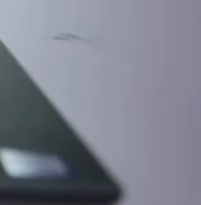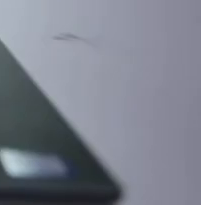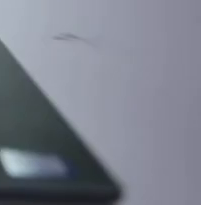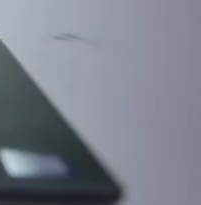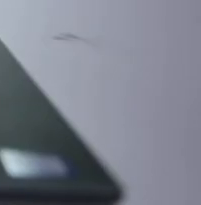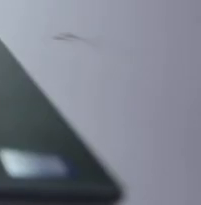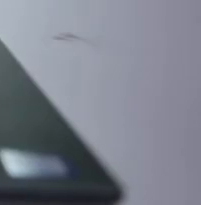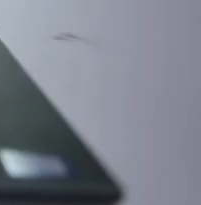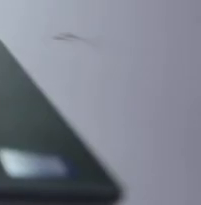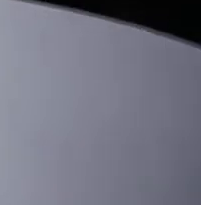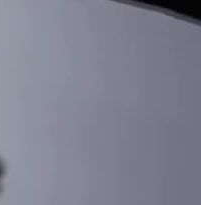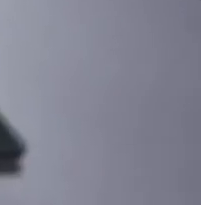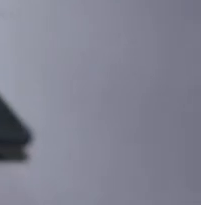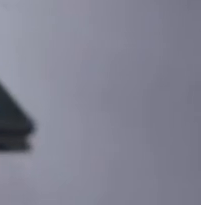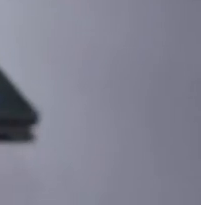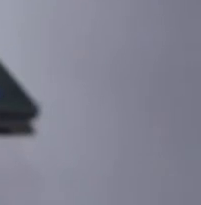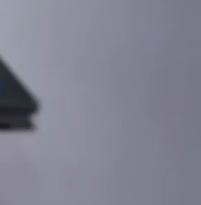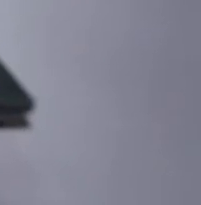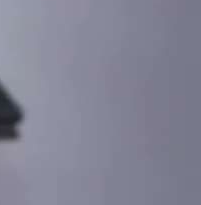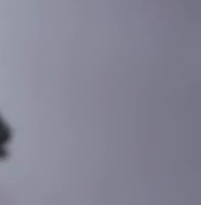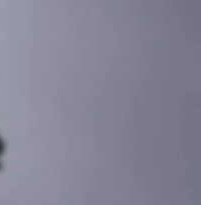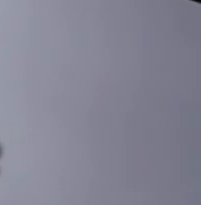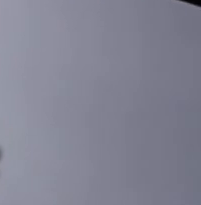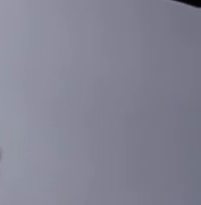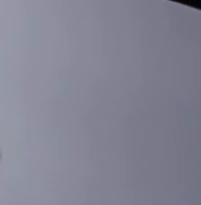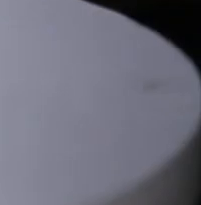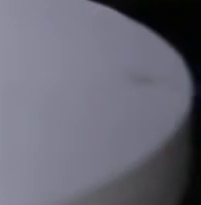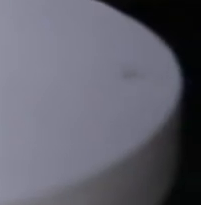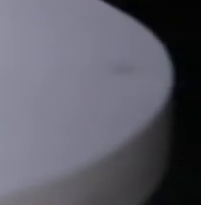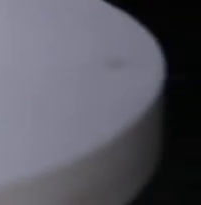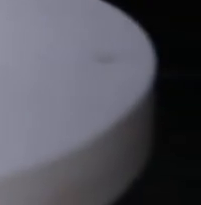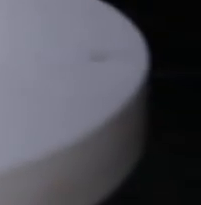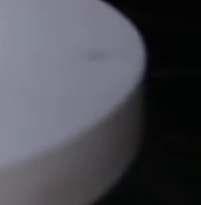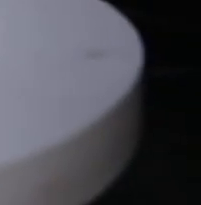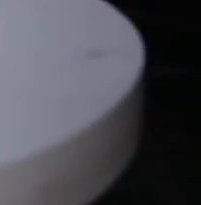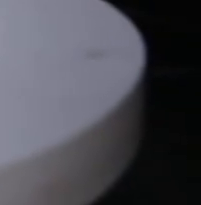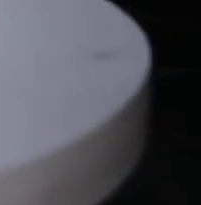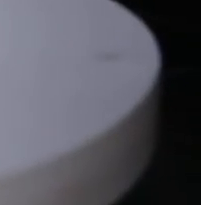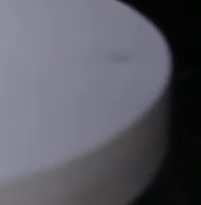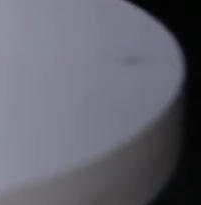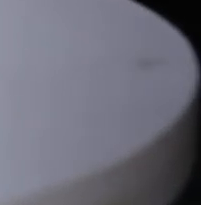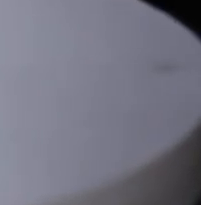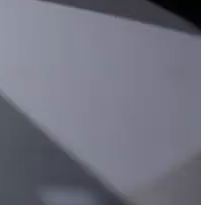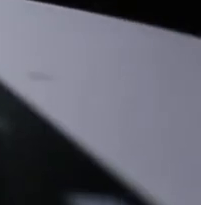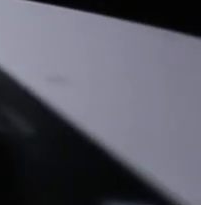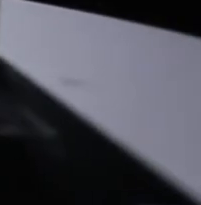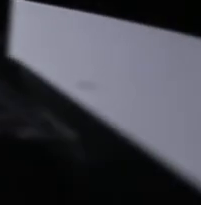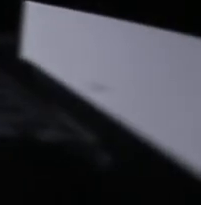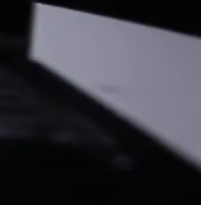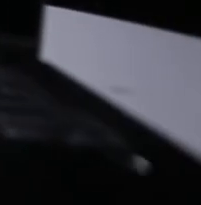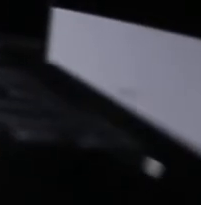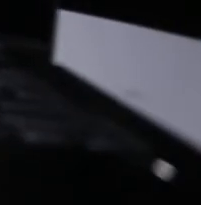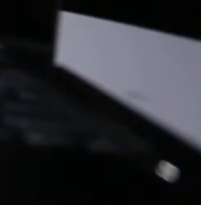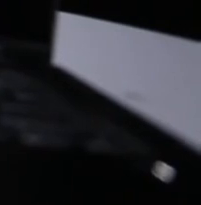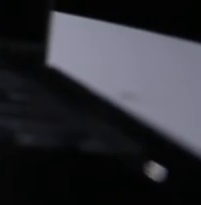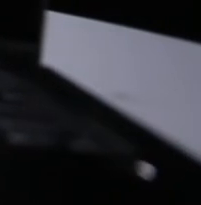იყო რა თქმა უნდა, იმ მითითებებს რასაც გვაძლევთ ითვალისწინებთ. უმრავლესობას გადაცემების აუცილებლად უყურებ და სხვა ნაწილი